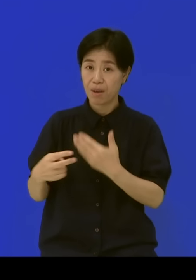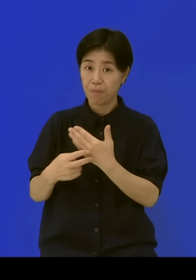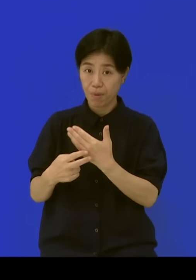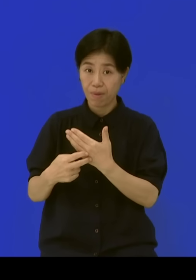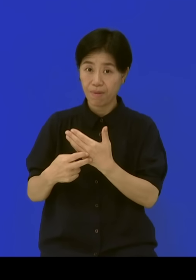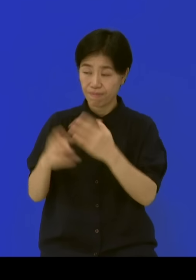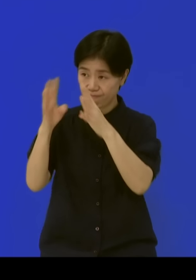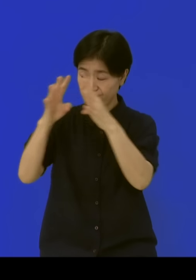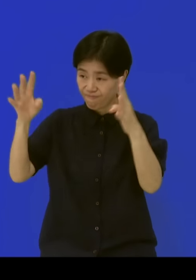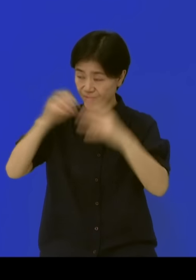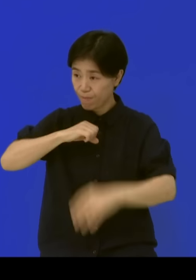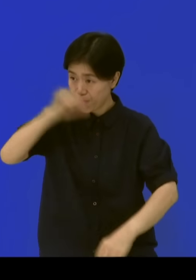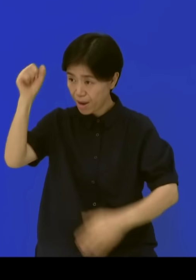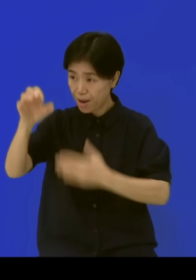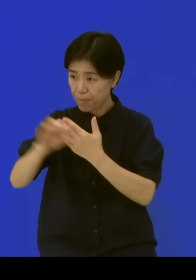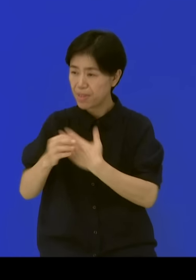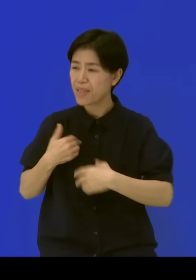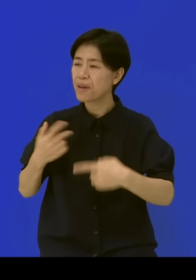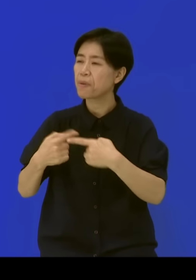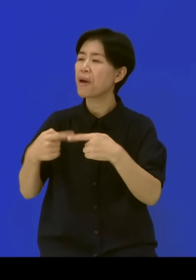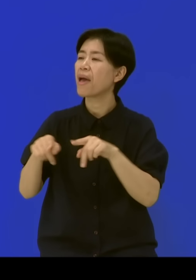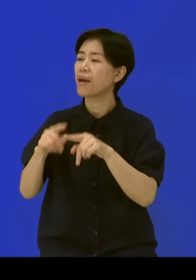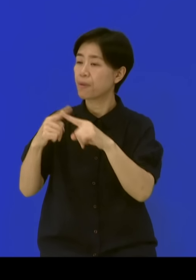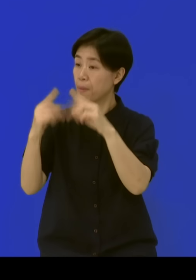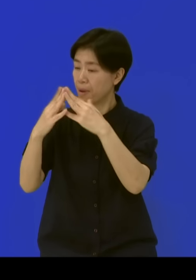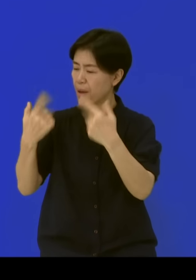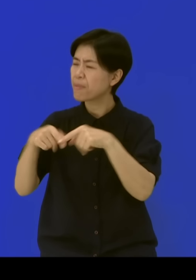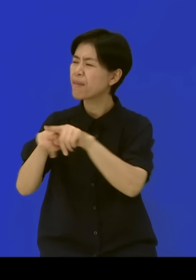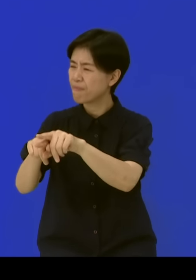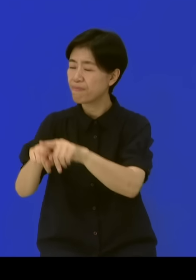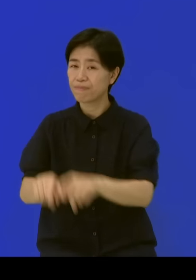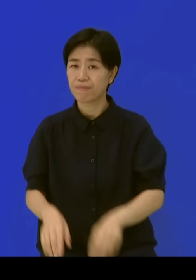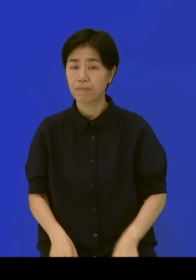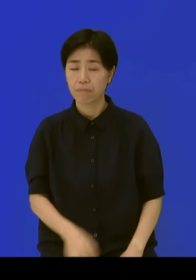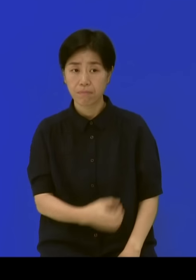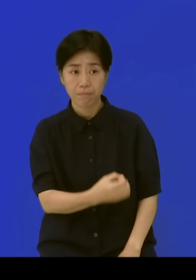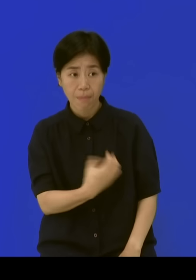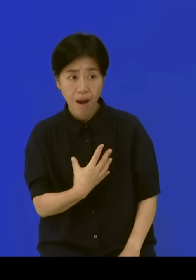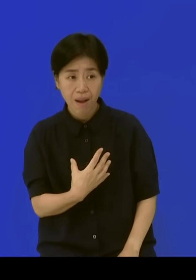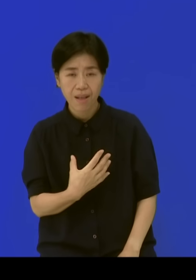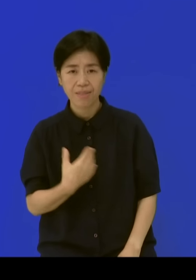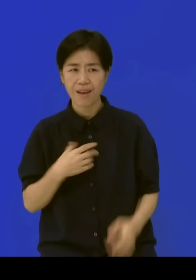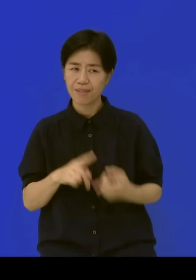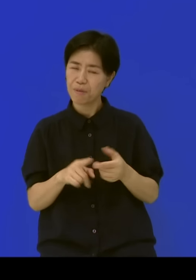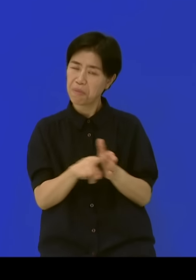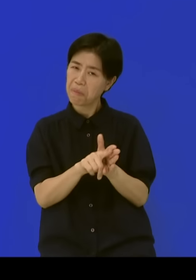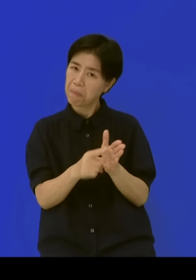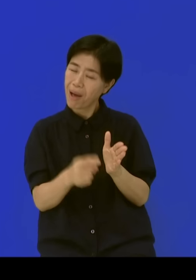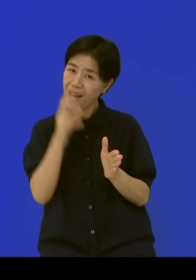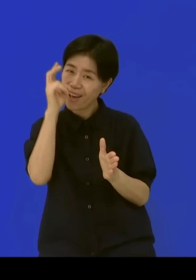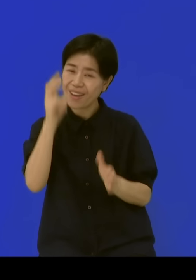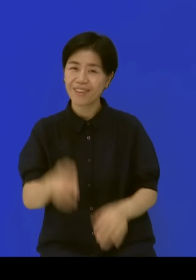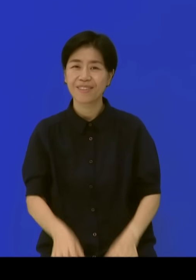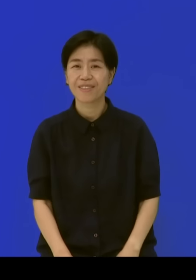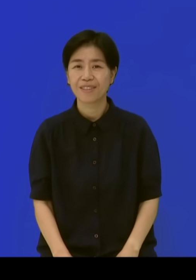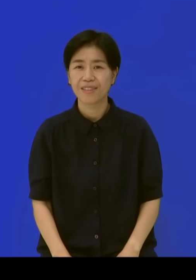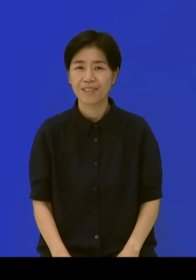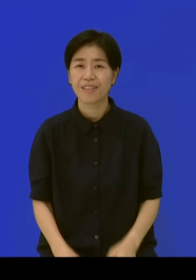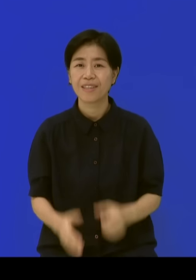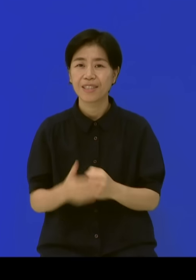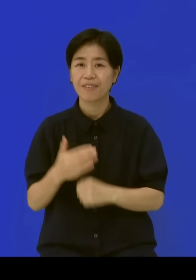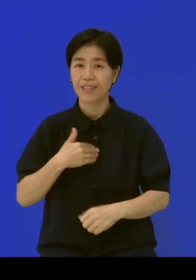하셨었거든요. 오. 왜냐면 네가 정말 갈까라고 생각하셨던 것도 같아요. 예, 예, 예. 근데 그래서